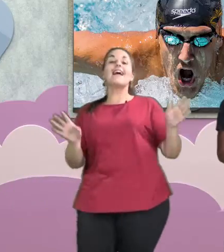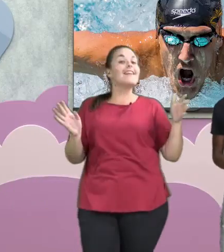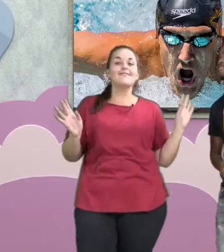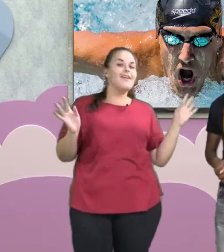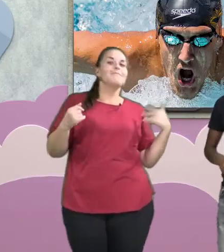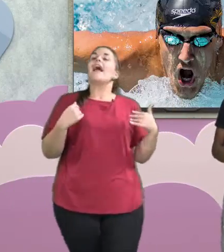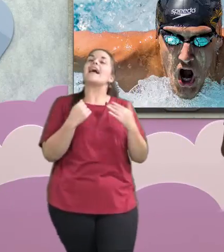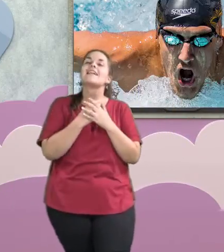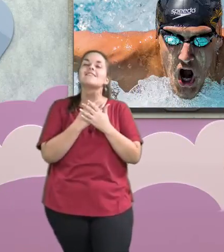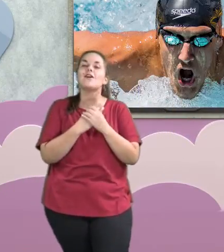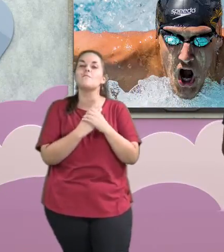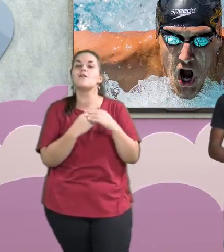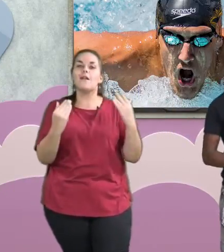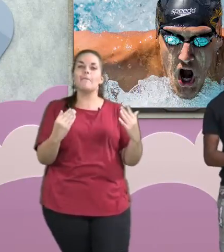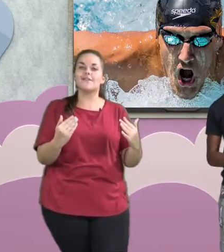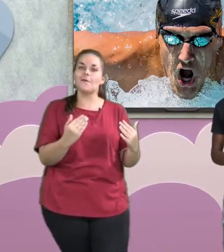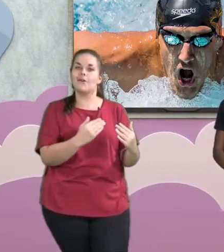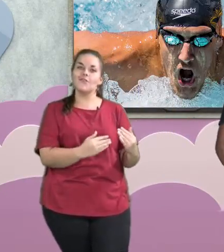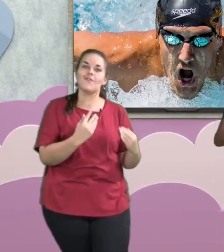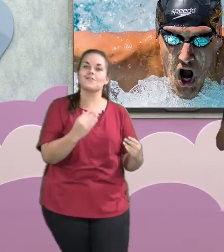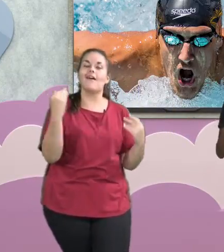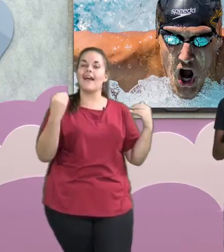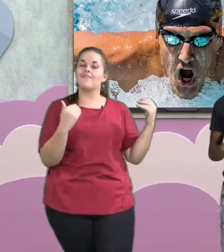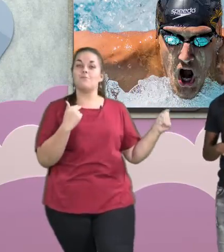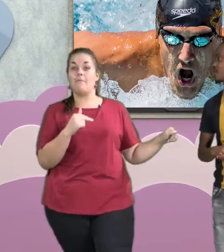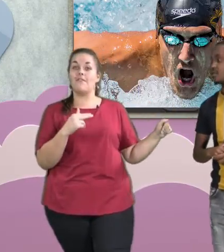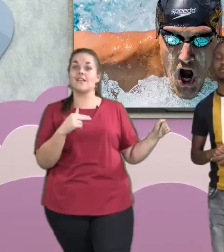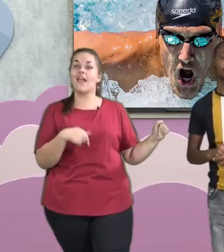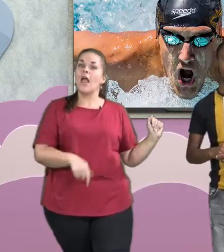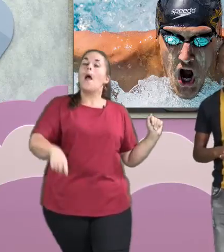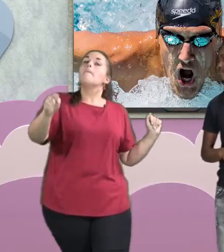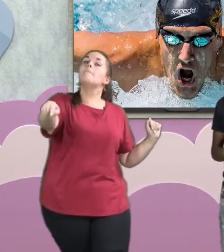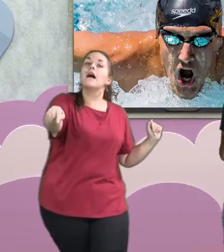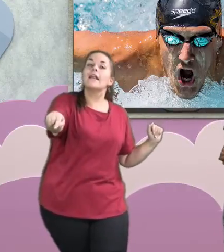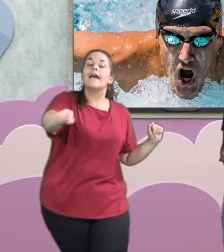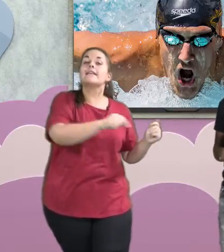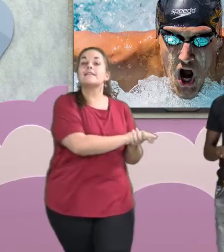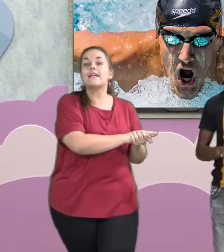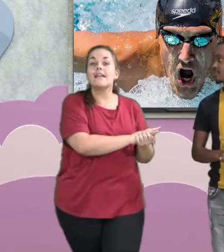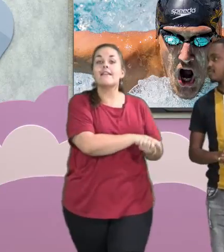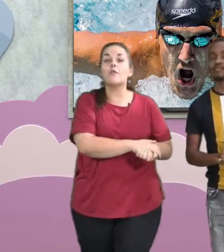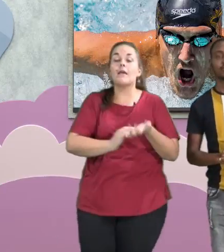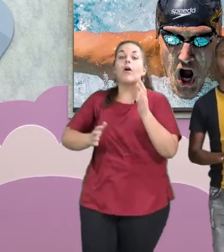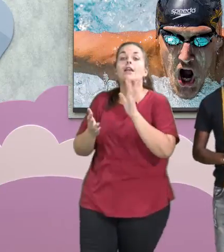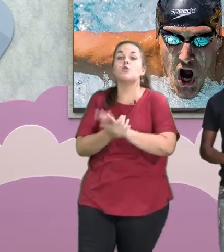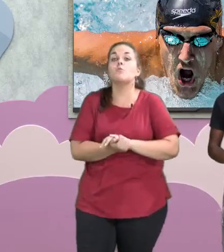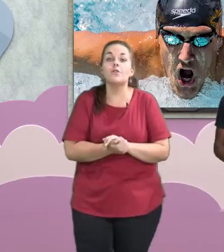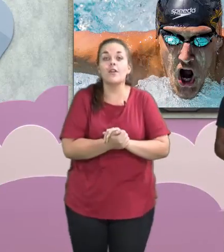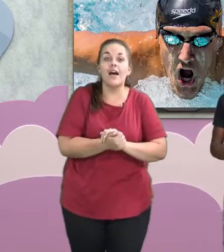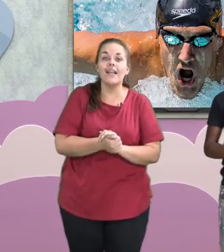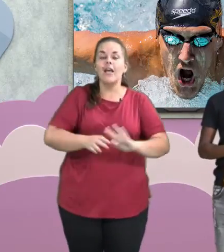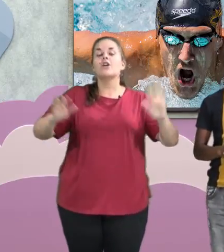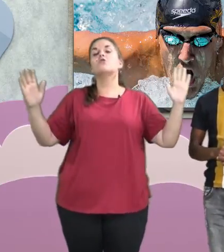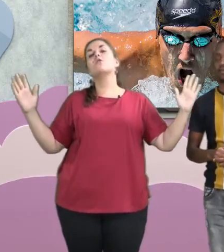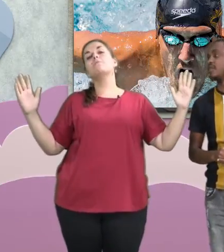Maar dit is reg nie fyn. Ek en Enzo gaan môre Olympia swembad toe want ons gaan kyk wie swem die vinnigste. Maar intussen het jy tyd om 'n bietjie aanlyn skool toe te